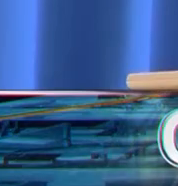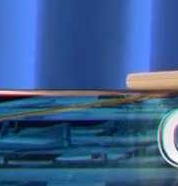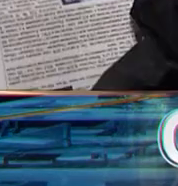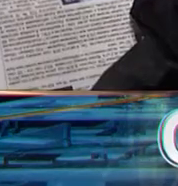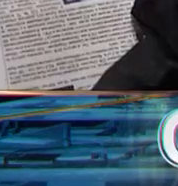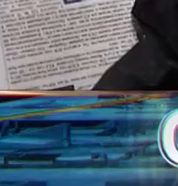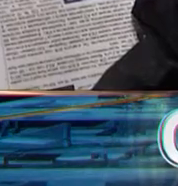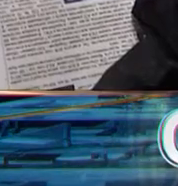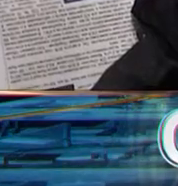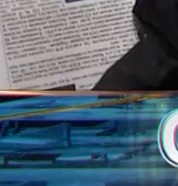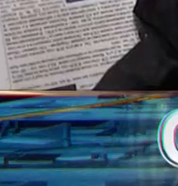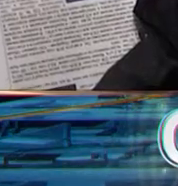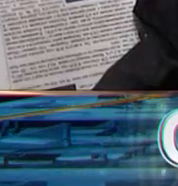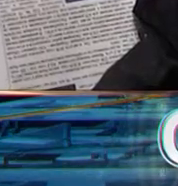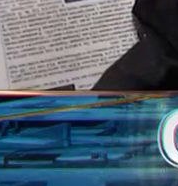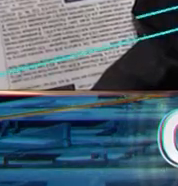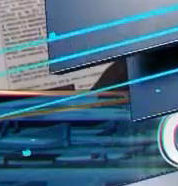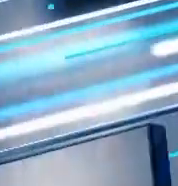с населением планами на текущий год.